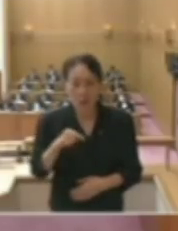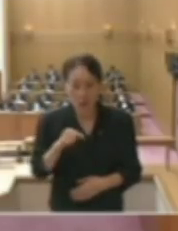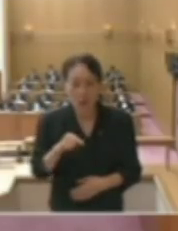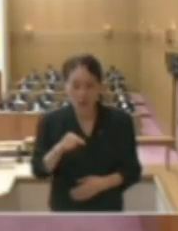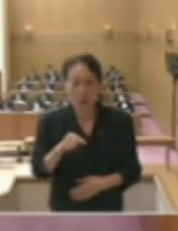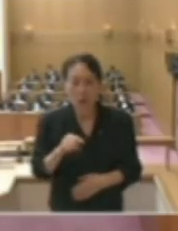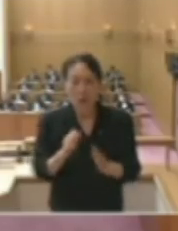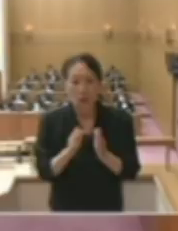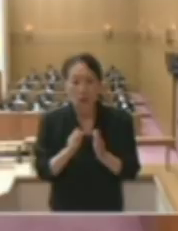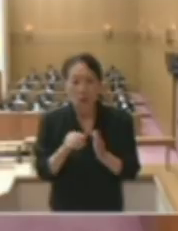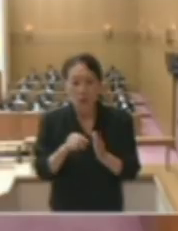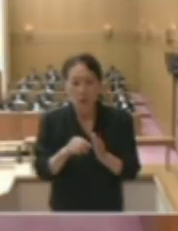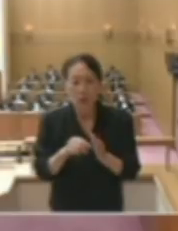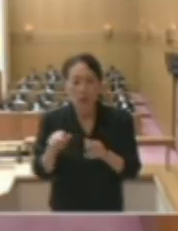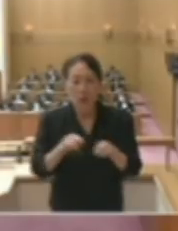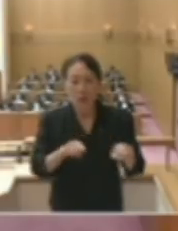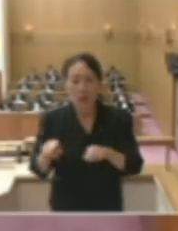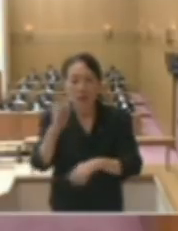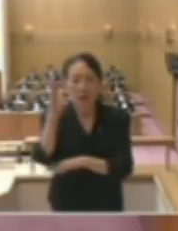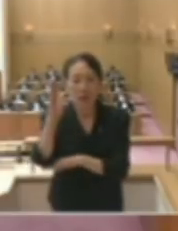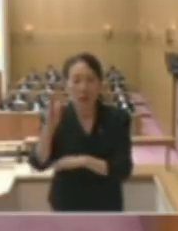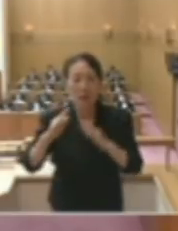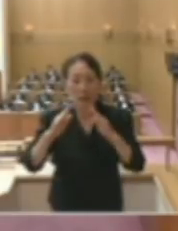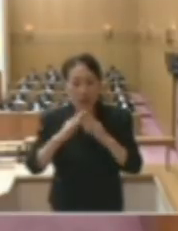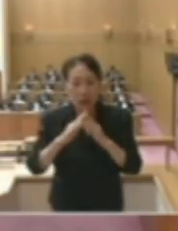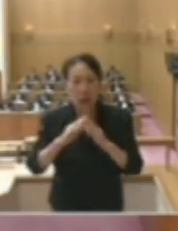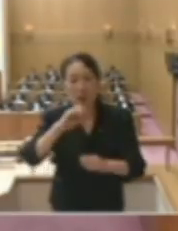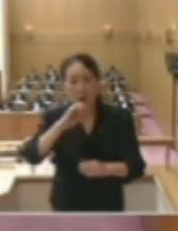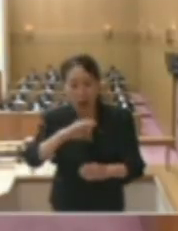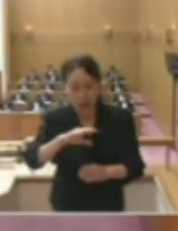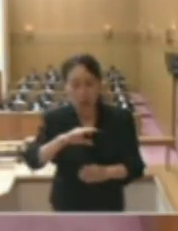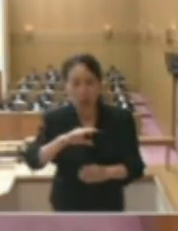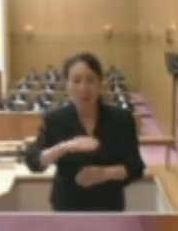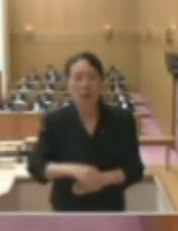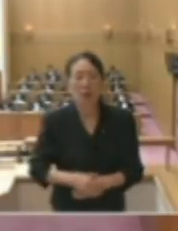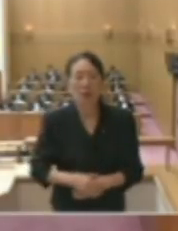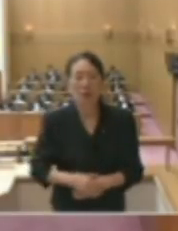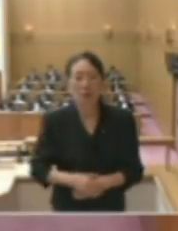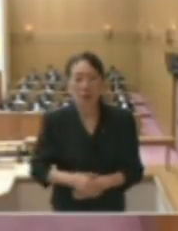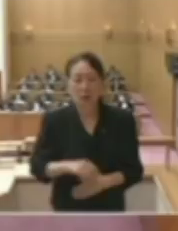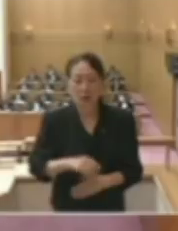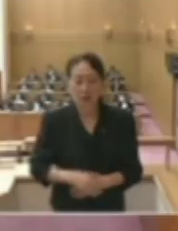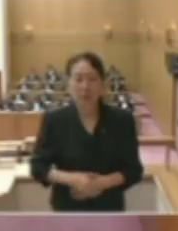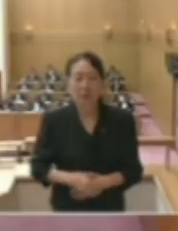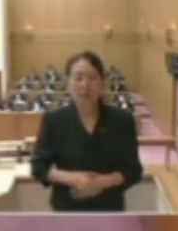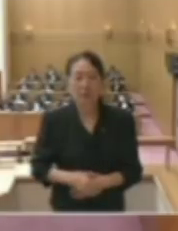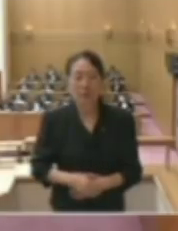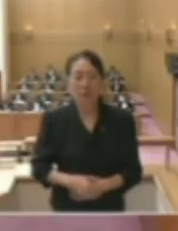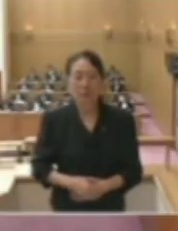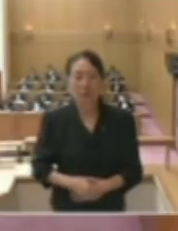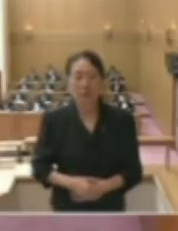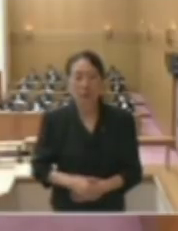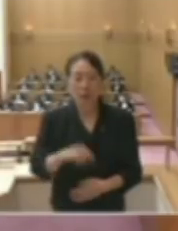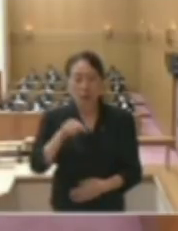は、政治家としての発言を申し上げた、このように言いました。